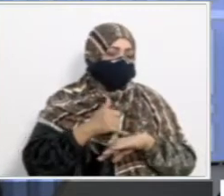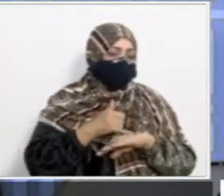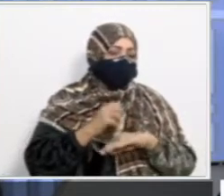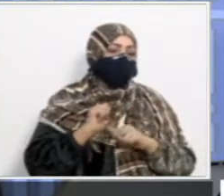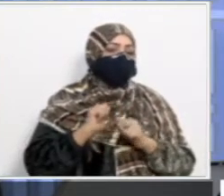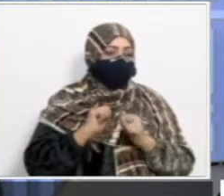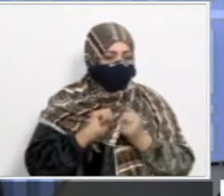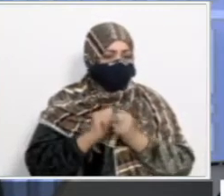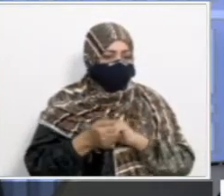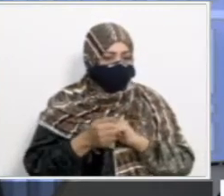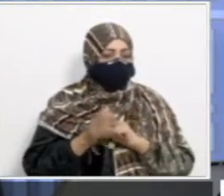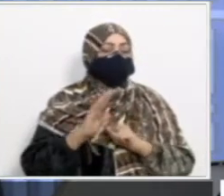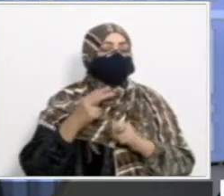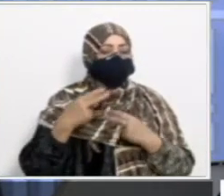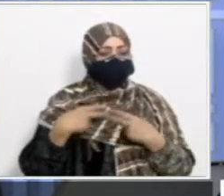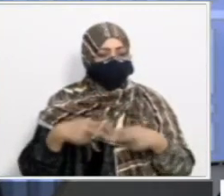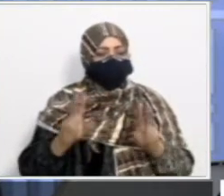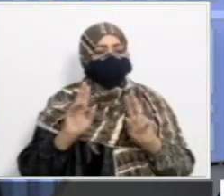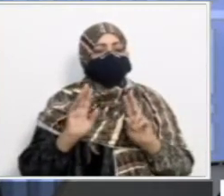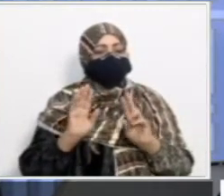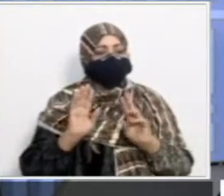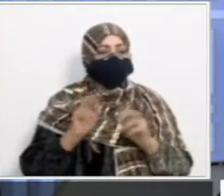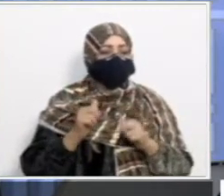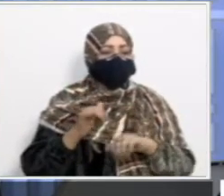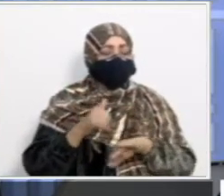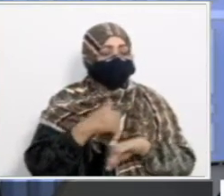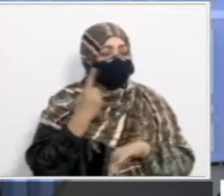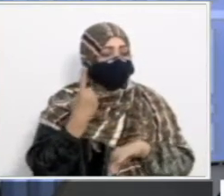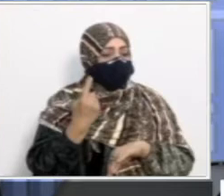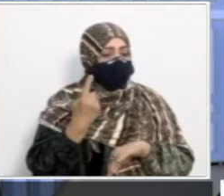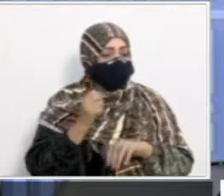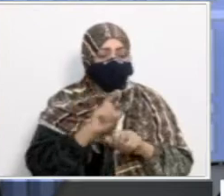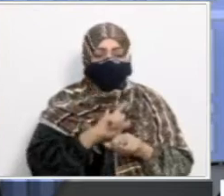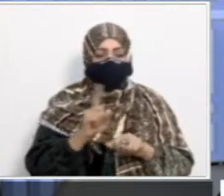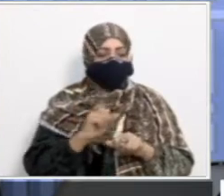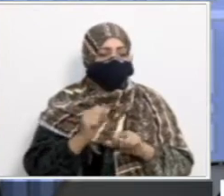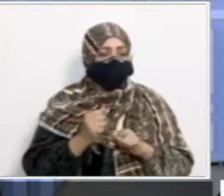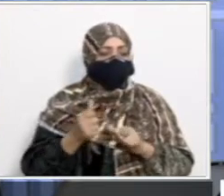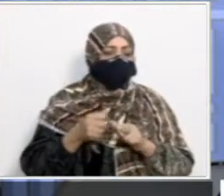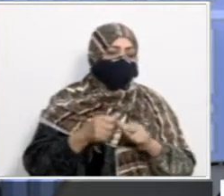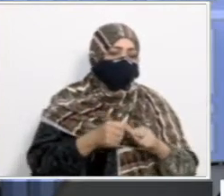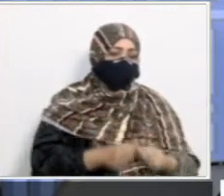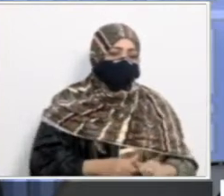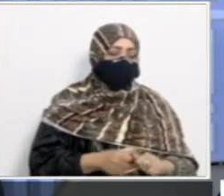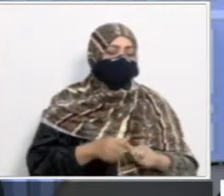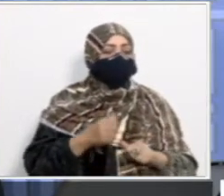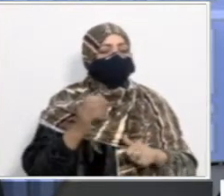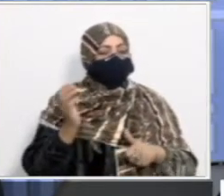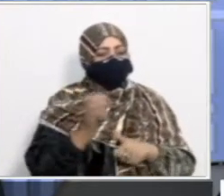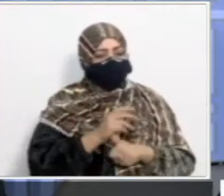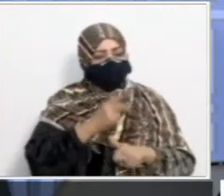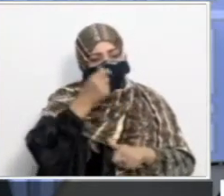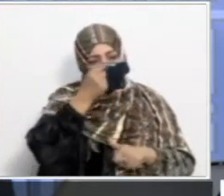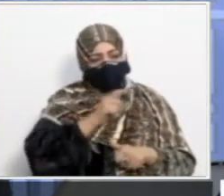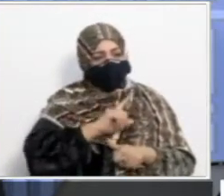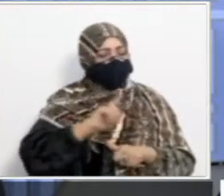الطلاق ويقع بائنا لأنه قبل الدخول، يعني يحتاج إلى عقد جديد ومهر جديد،